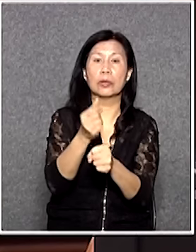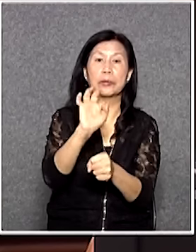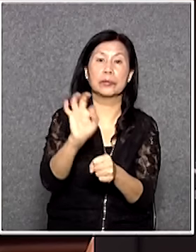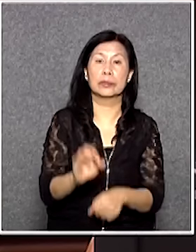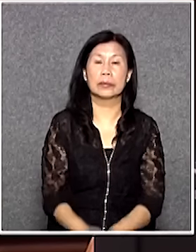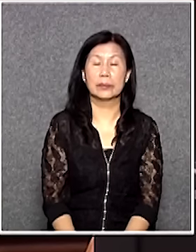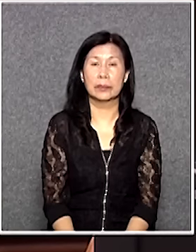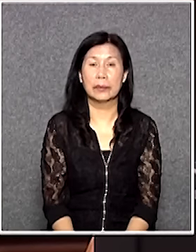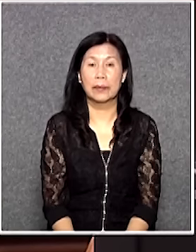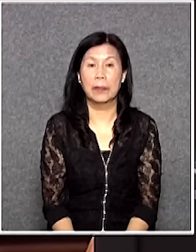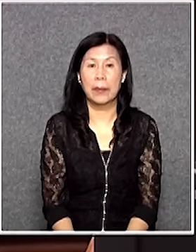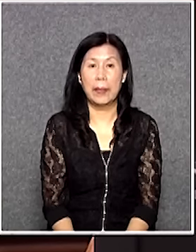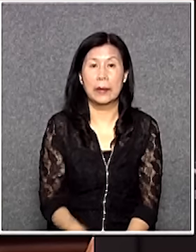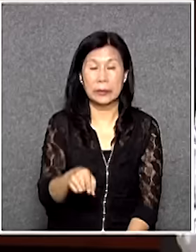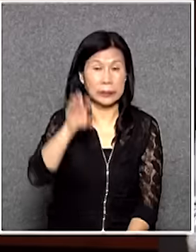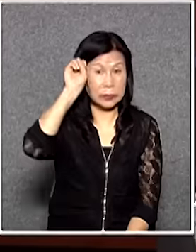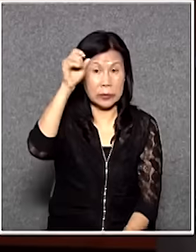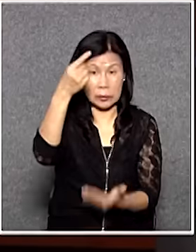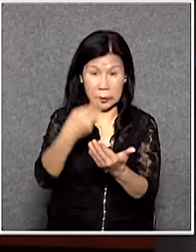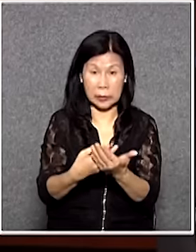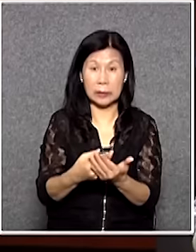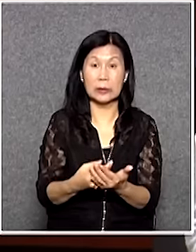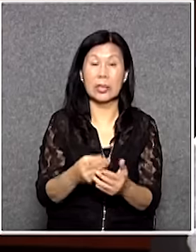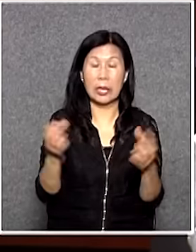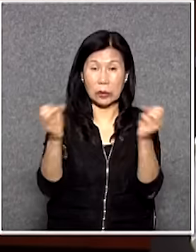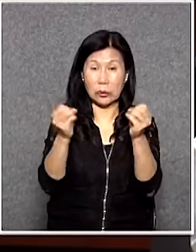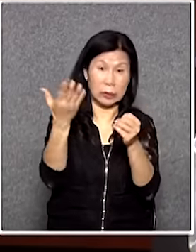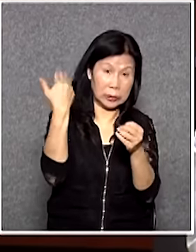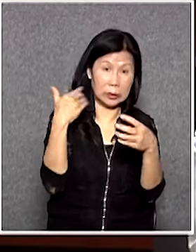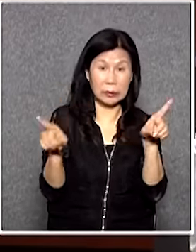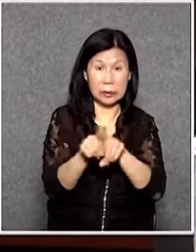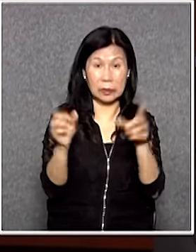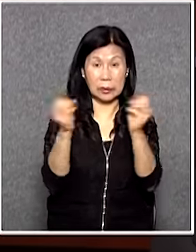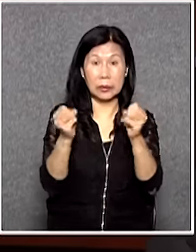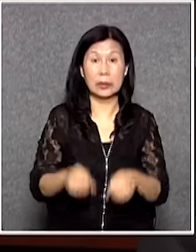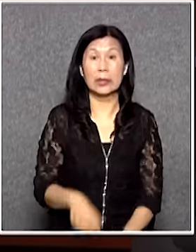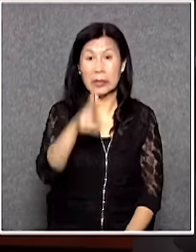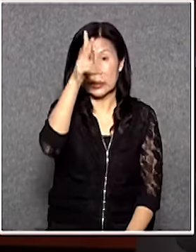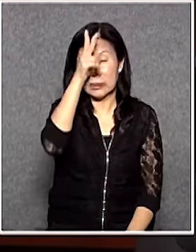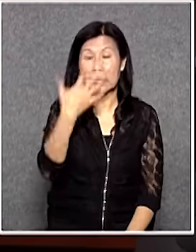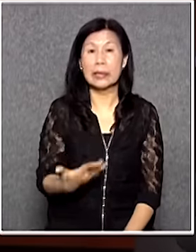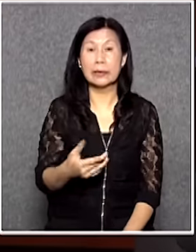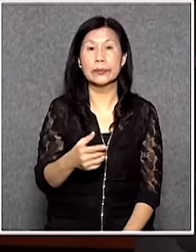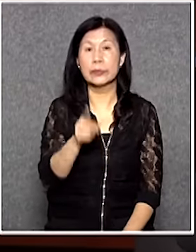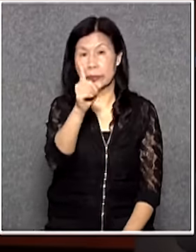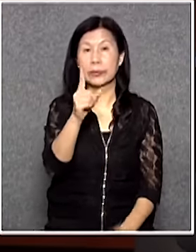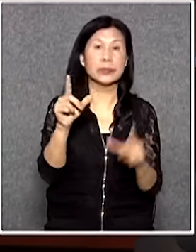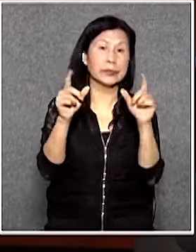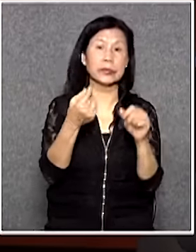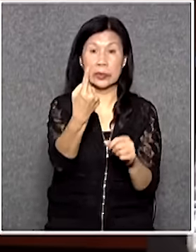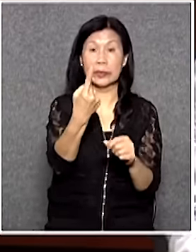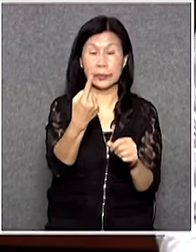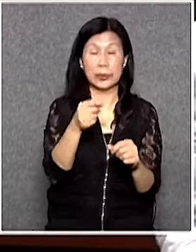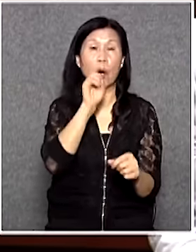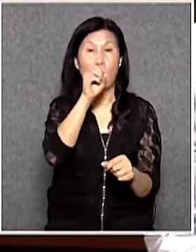吧？这些建议是没有讨论过的，但是都被政府用一个理由，你只有一个理